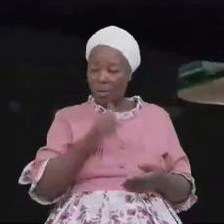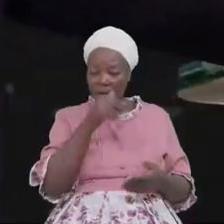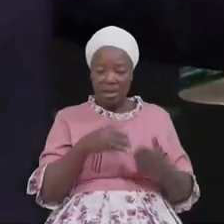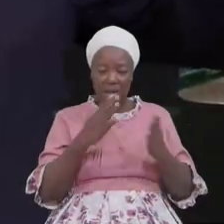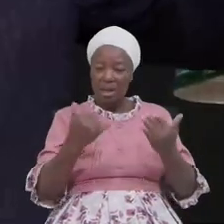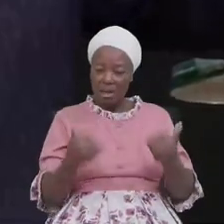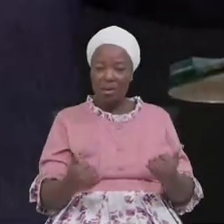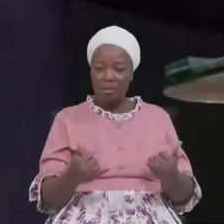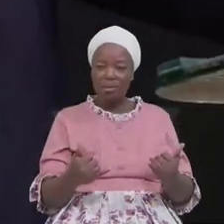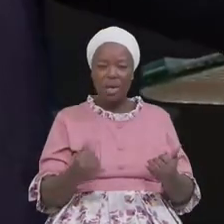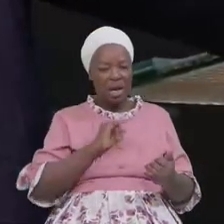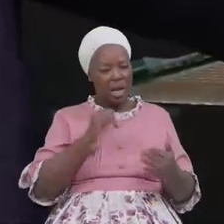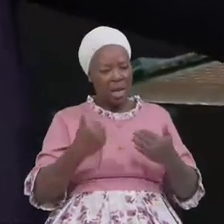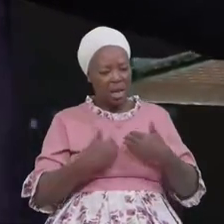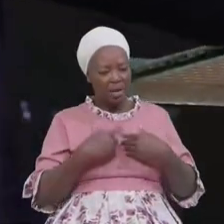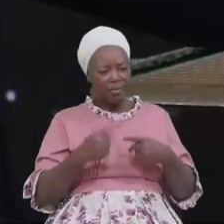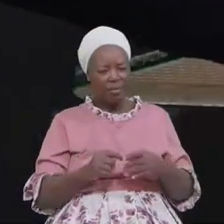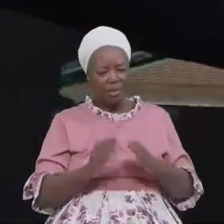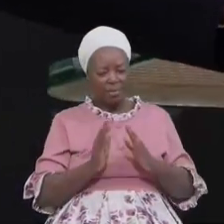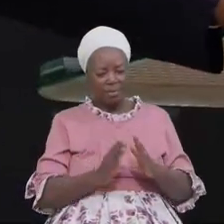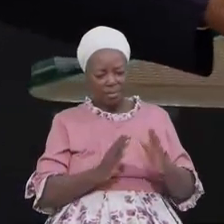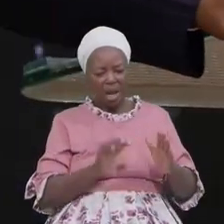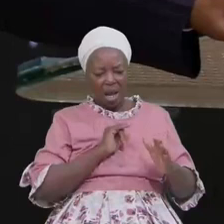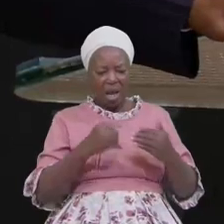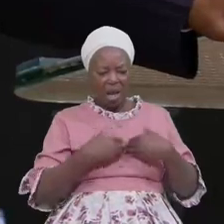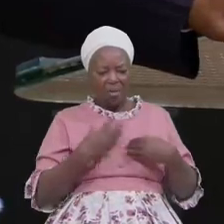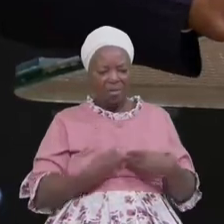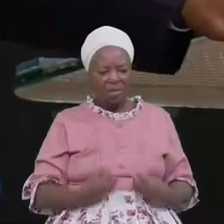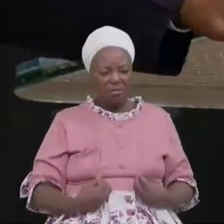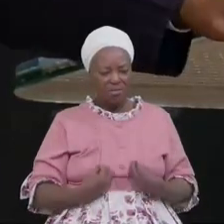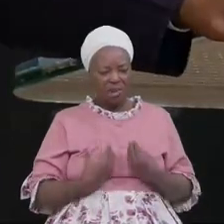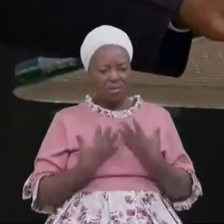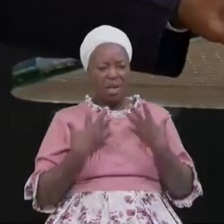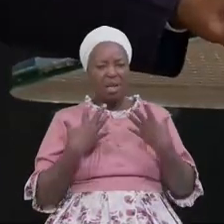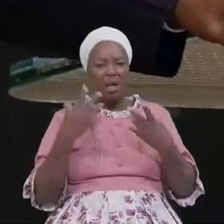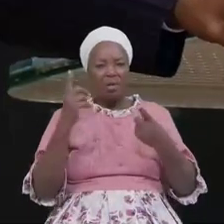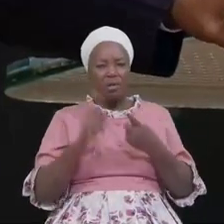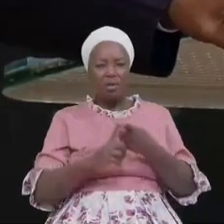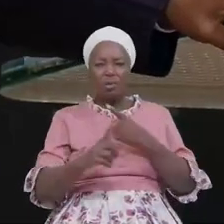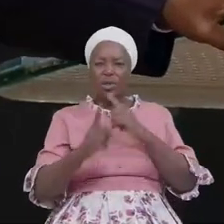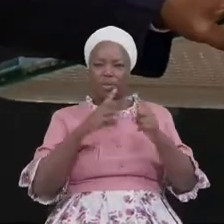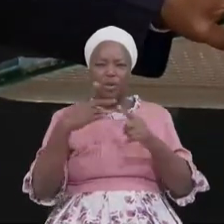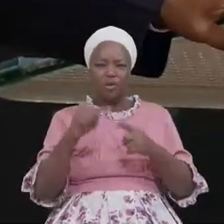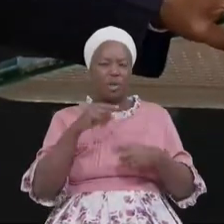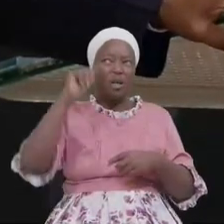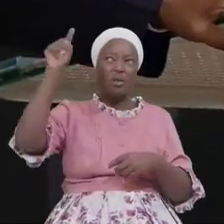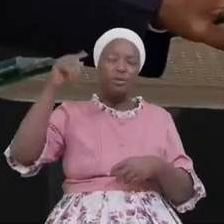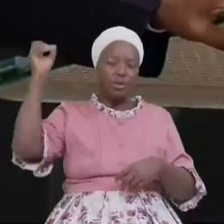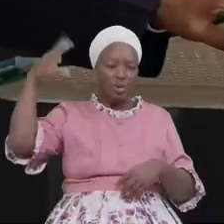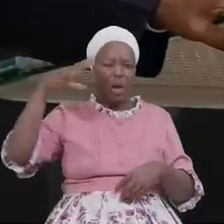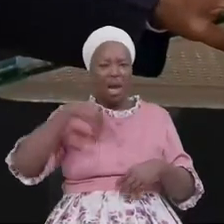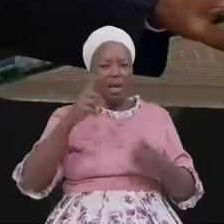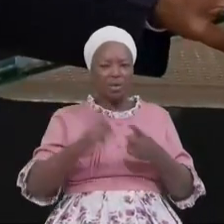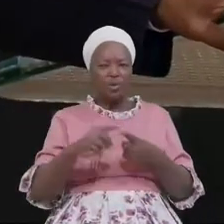J'ai l'envie, je sens l'inspiration de parler au soleil et de dire, «